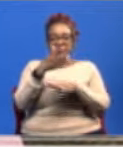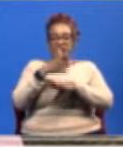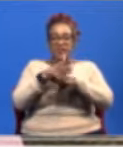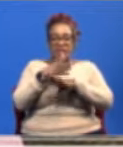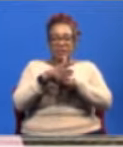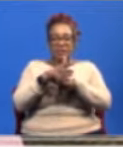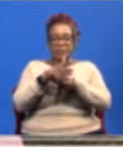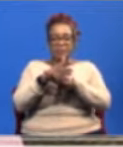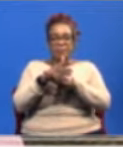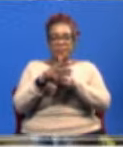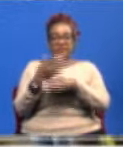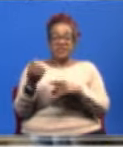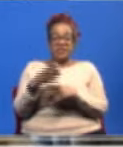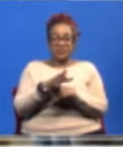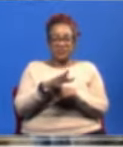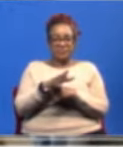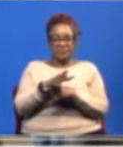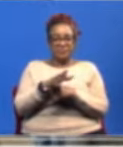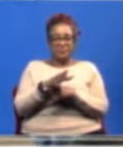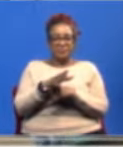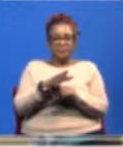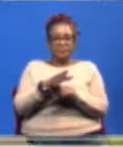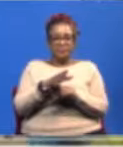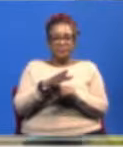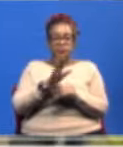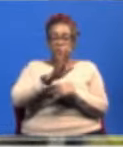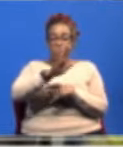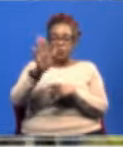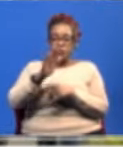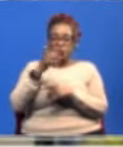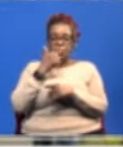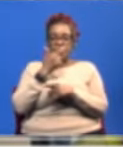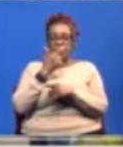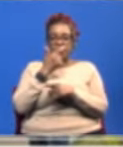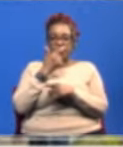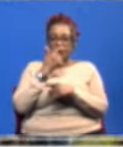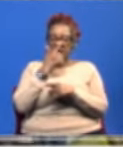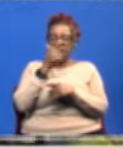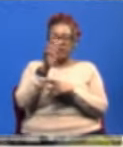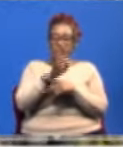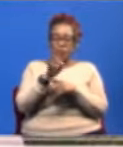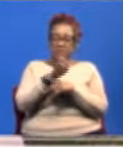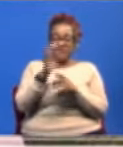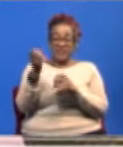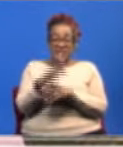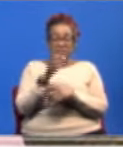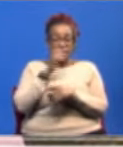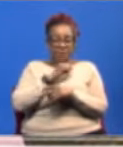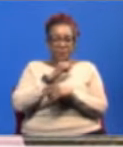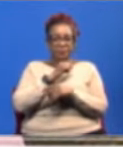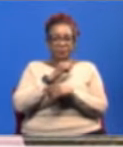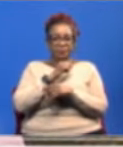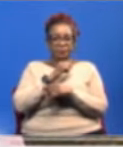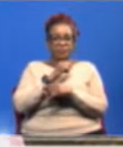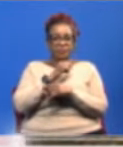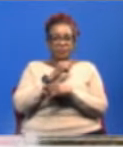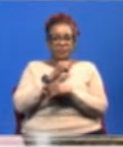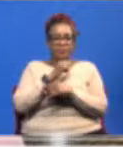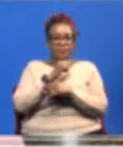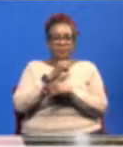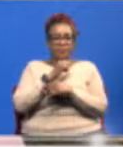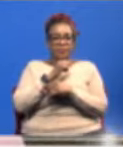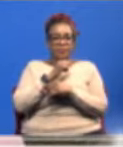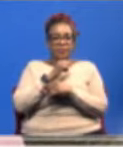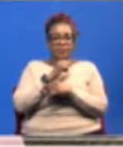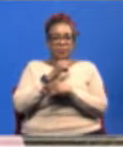Kelgreen fertilizer. For those farmers who used the fertilizer, we replaced it with